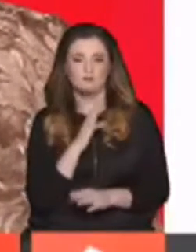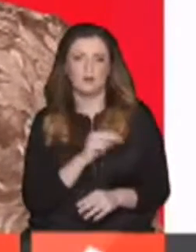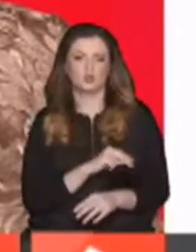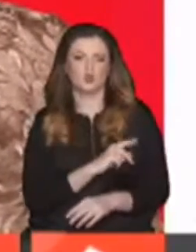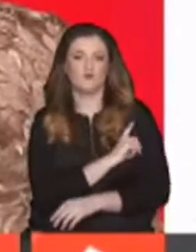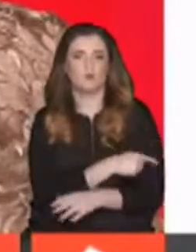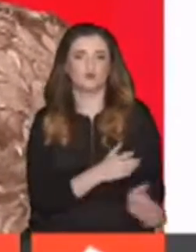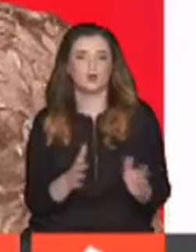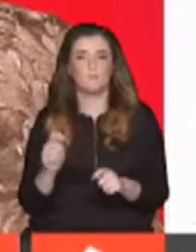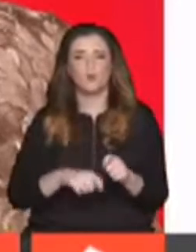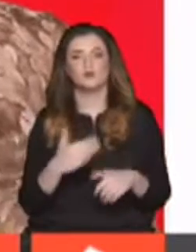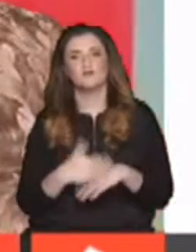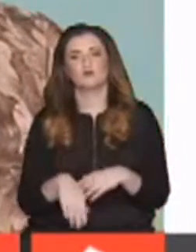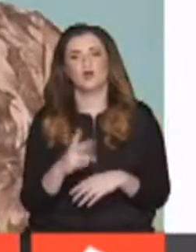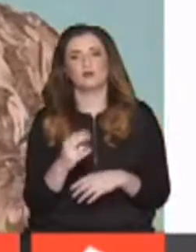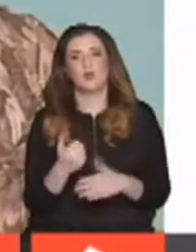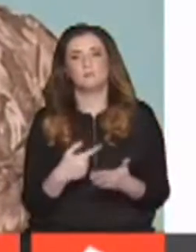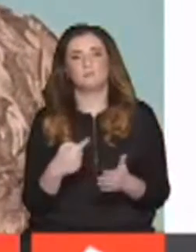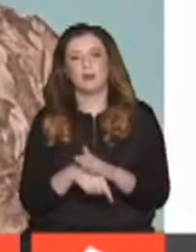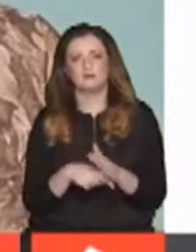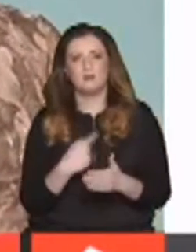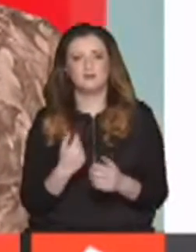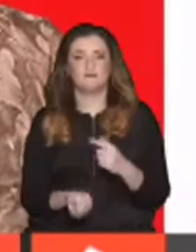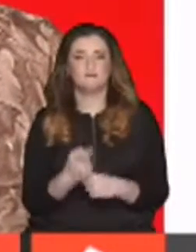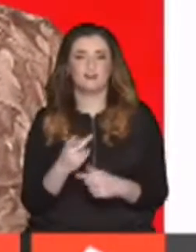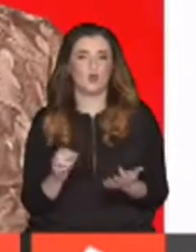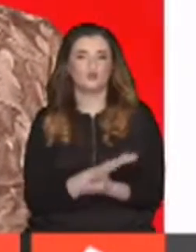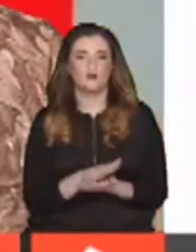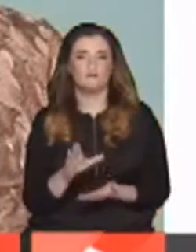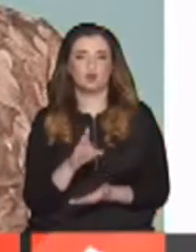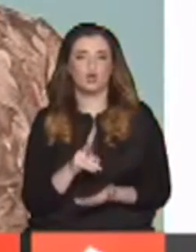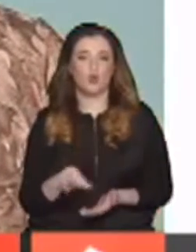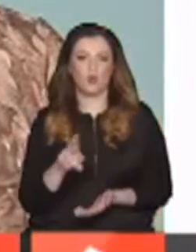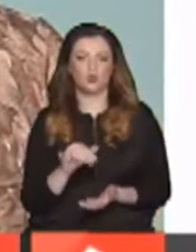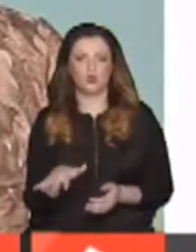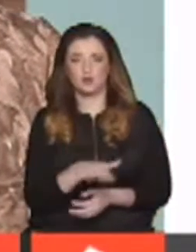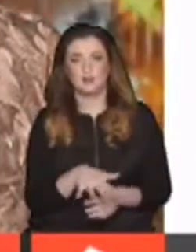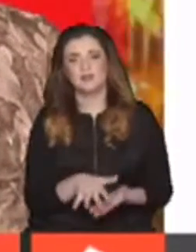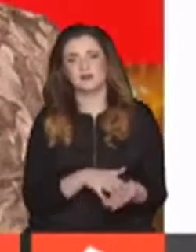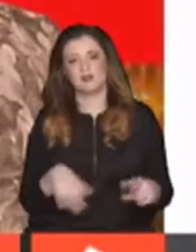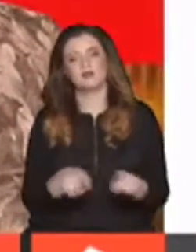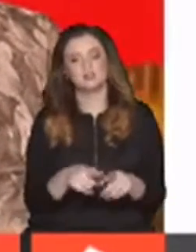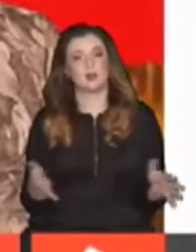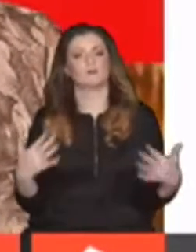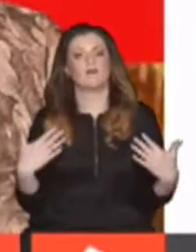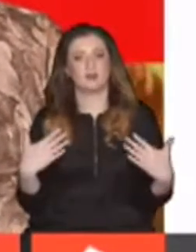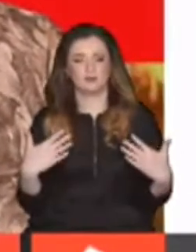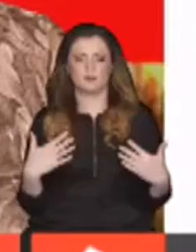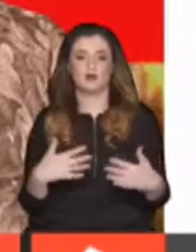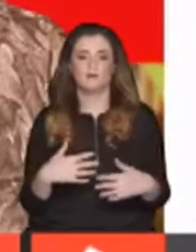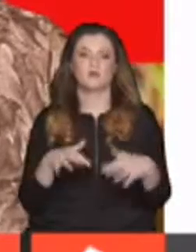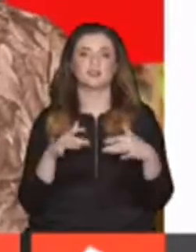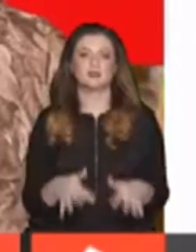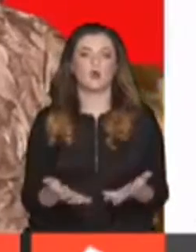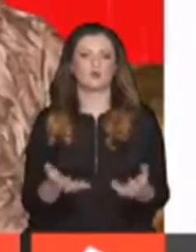режимі. Моніторинг вулиць на предмет виявлення неочищених від льоду ділянок тривав так само і на вихідних.